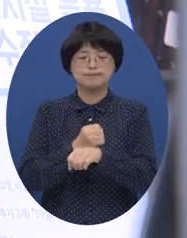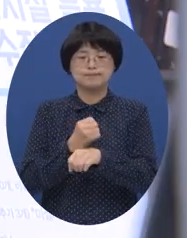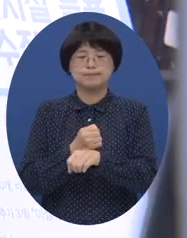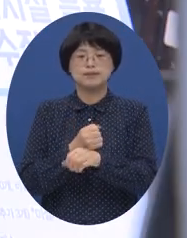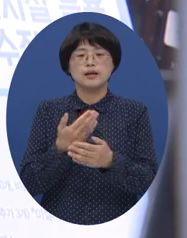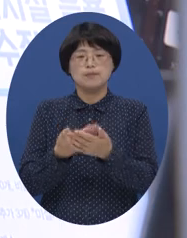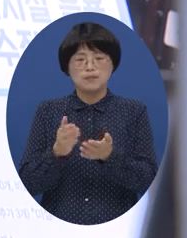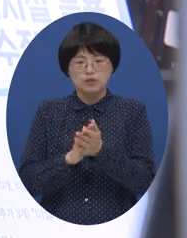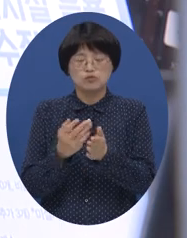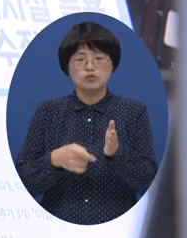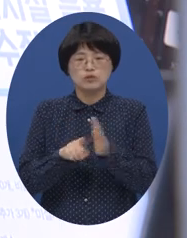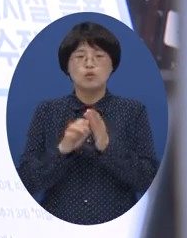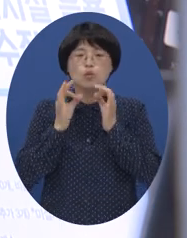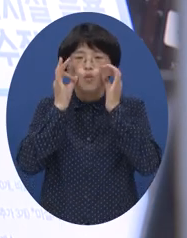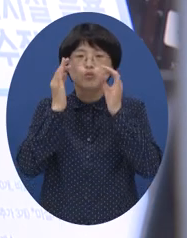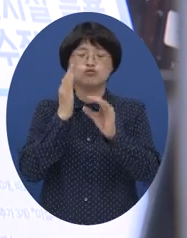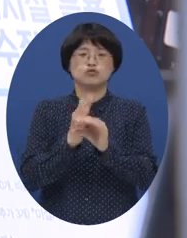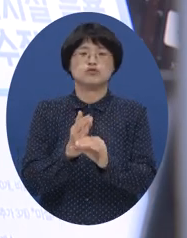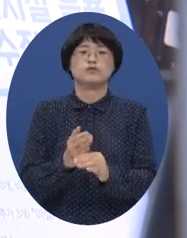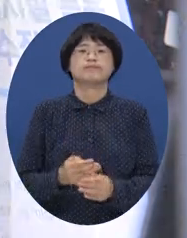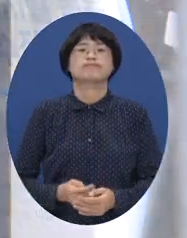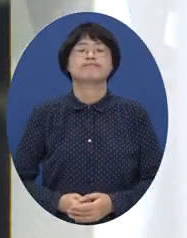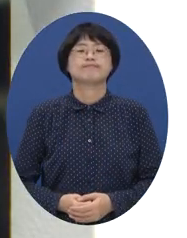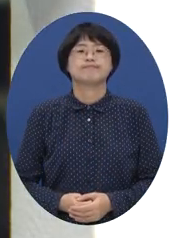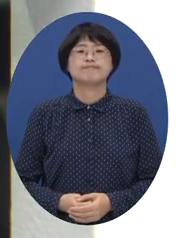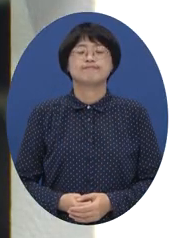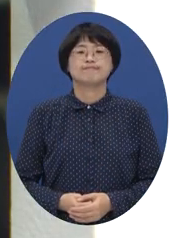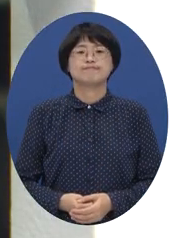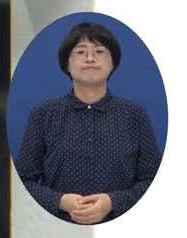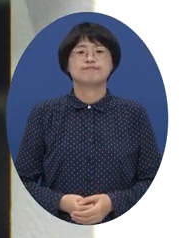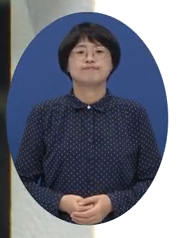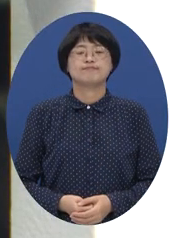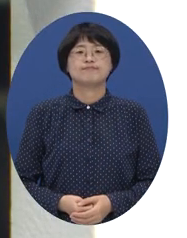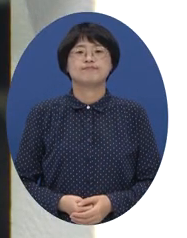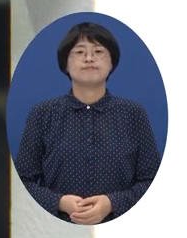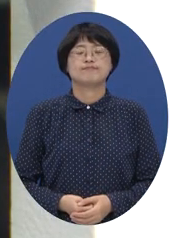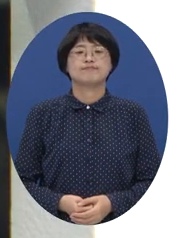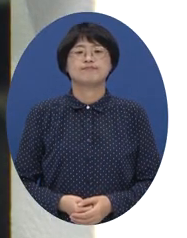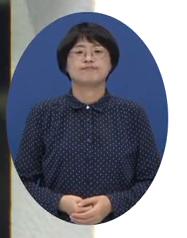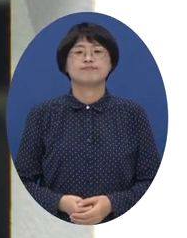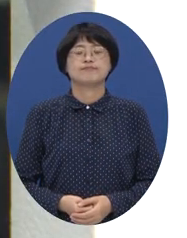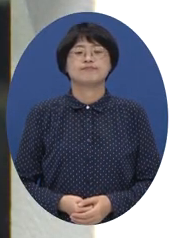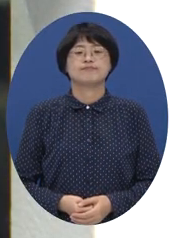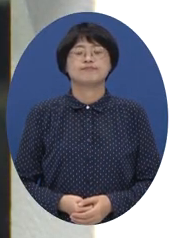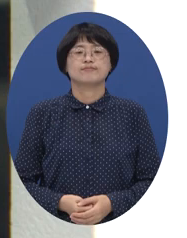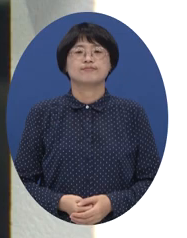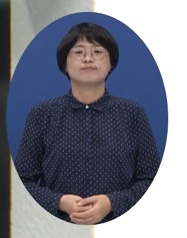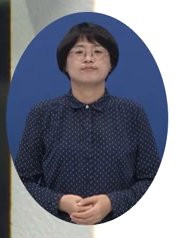개선 대책 마련에 총력을 기울이고 있습니다. 경기 GTV 최창순입니다.